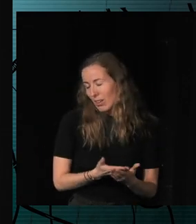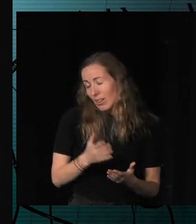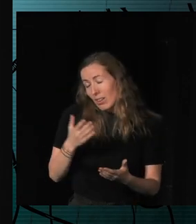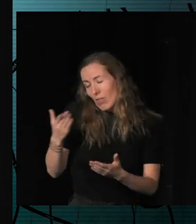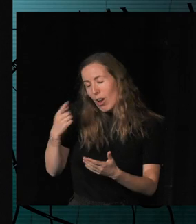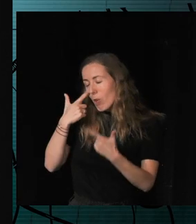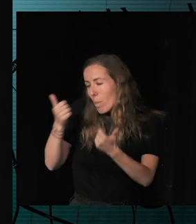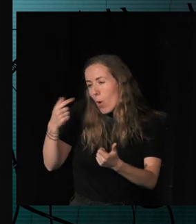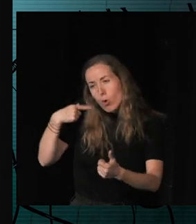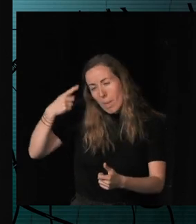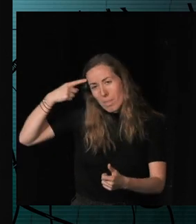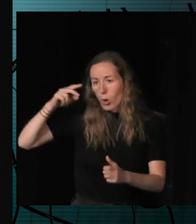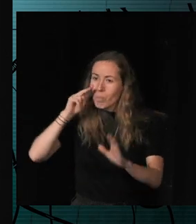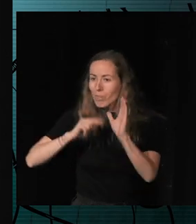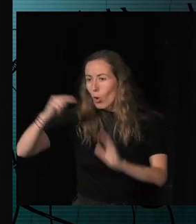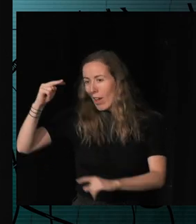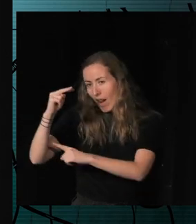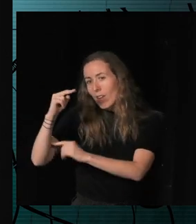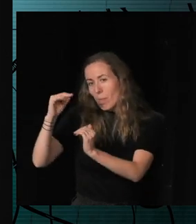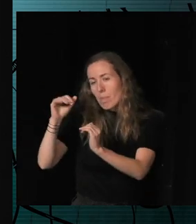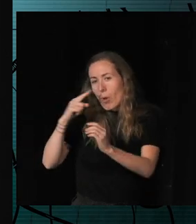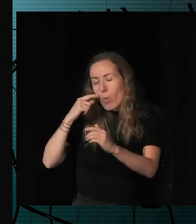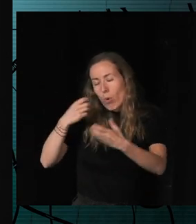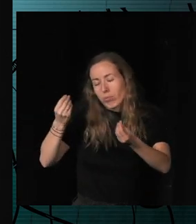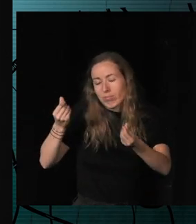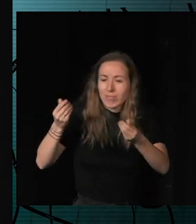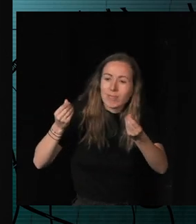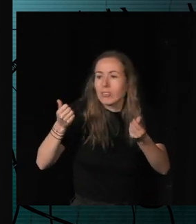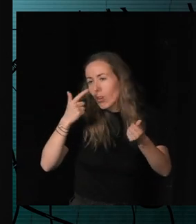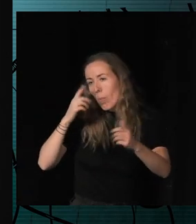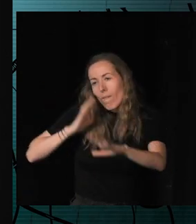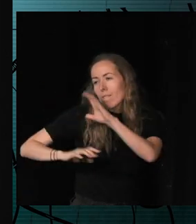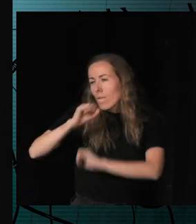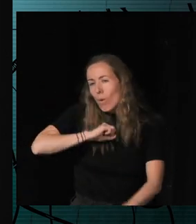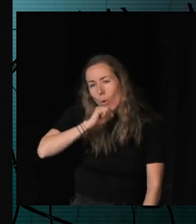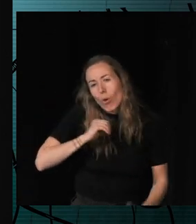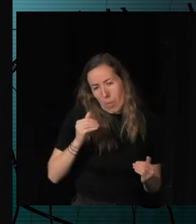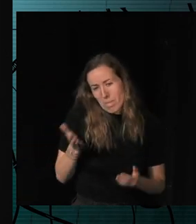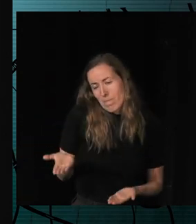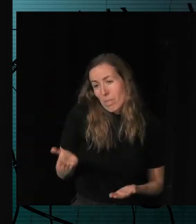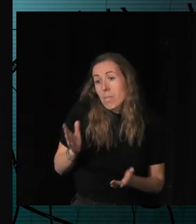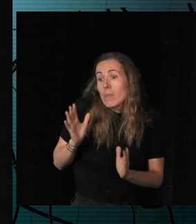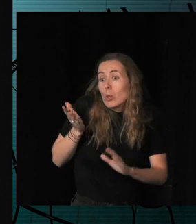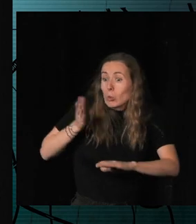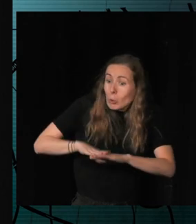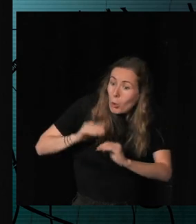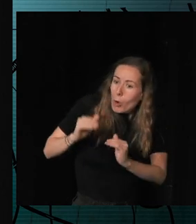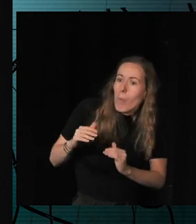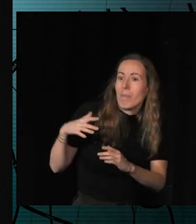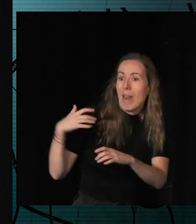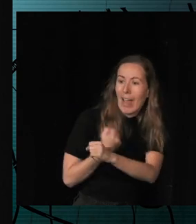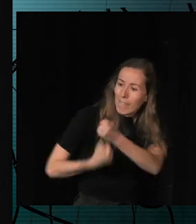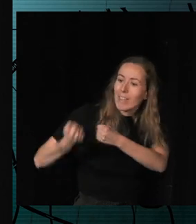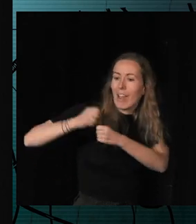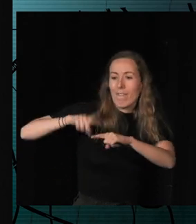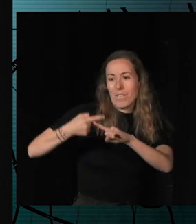peu voilà oui avec des biaets et des schémas un peu limités un peu archétypo effectivement il arri parfois en tirer des choses bien